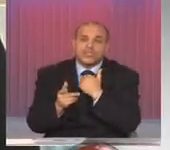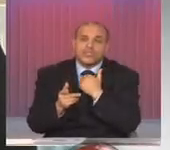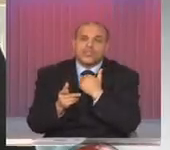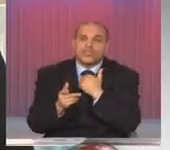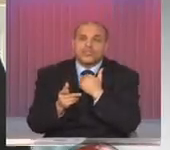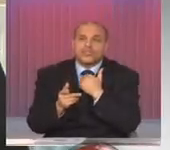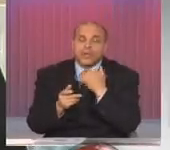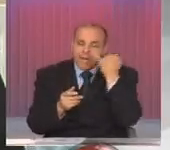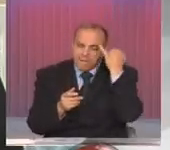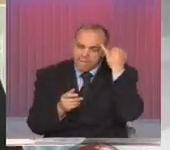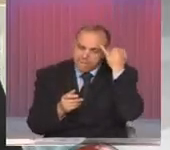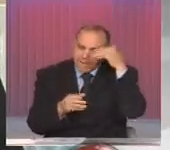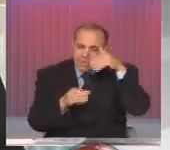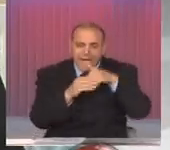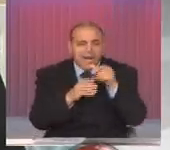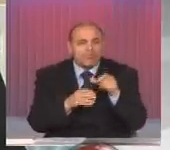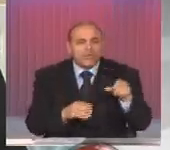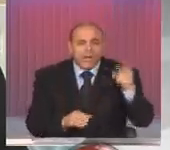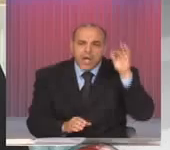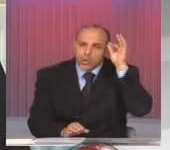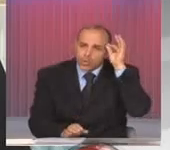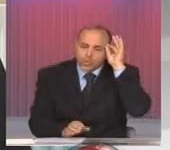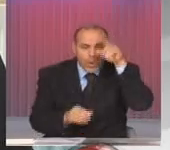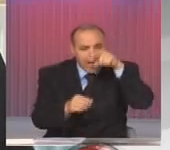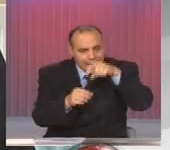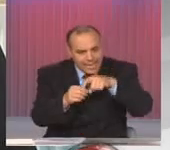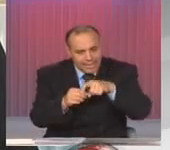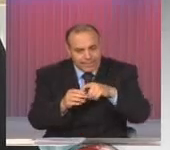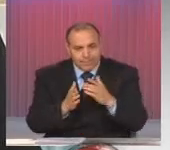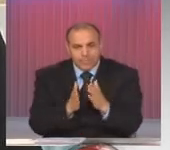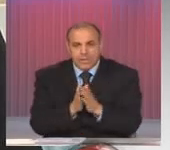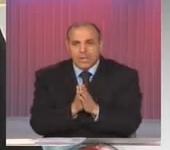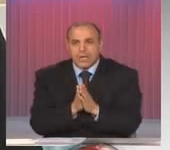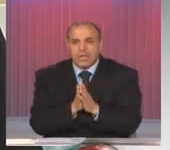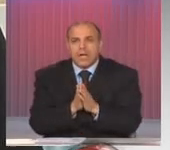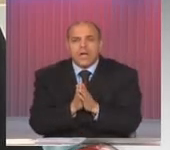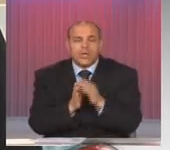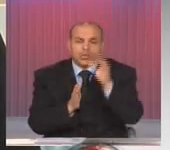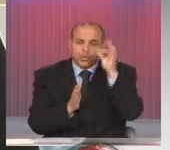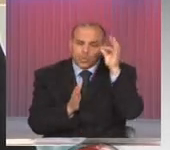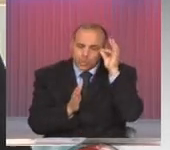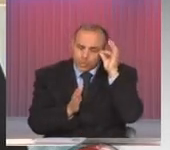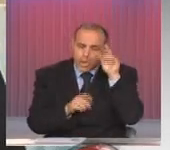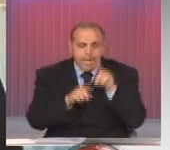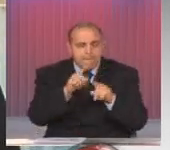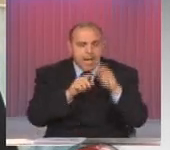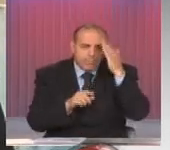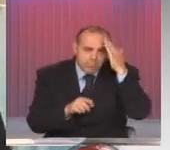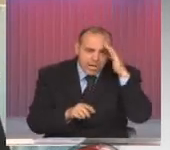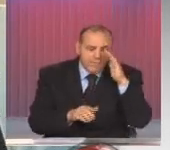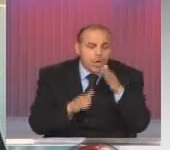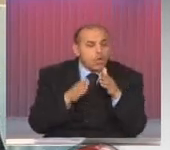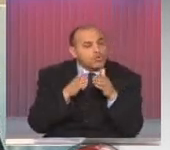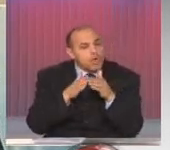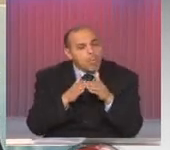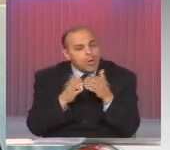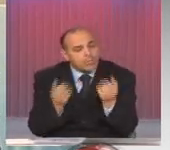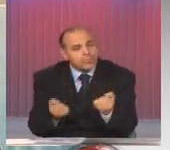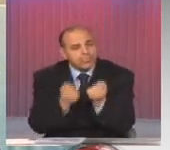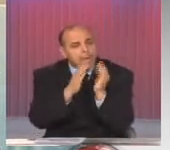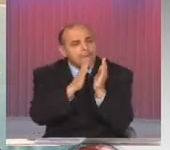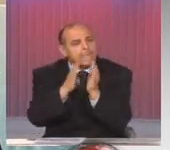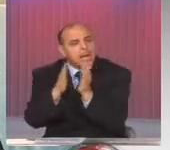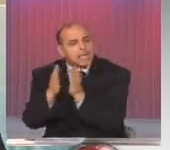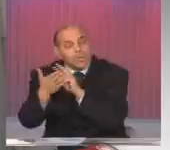المهارة القرائية في المجتمع التونسي وانخراط تونس في المجتمع المعرفة يتطلب النهوض